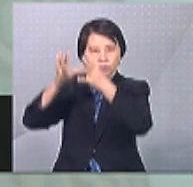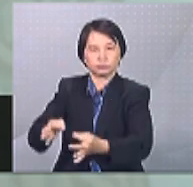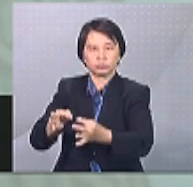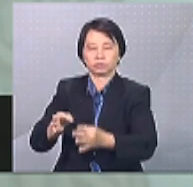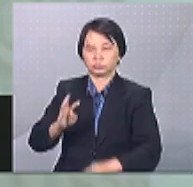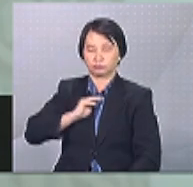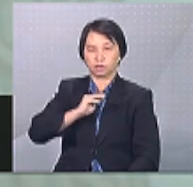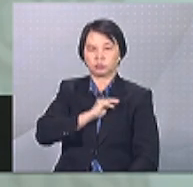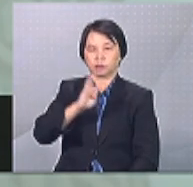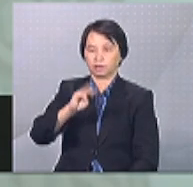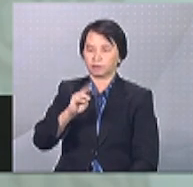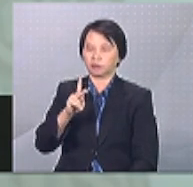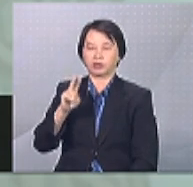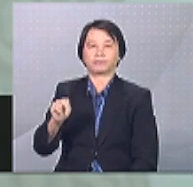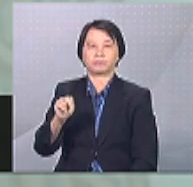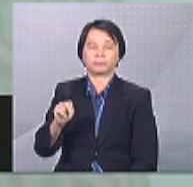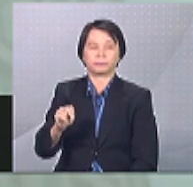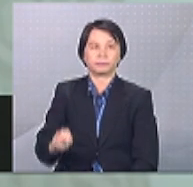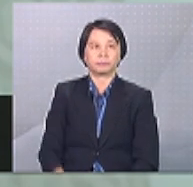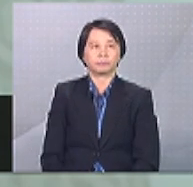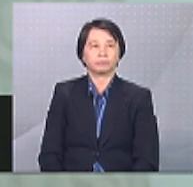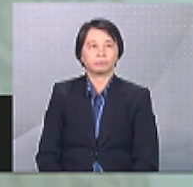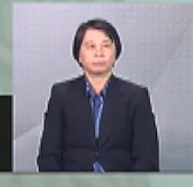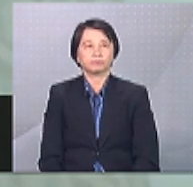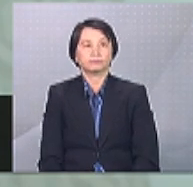Majlis Keselamatan Negara.